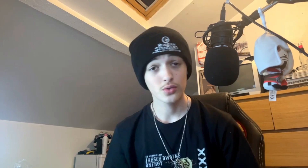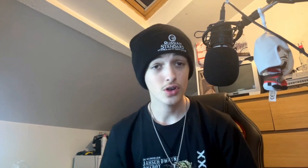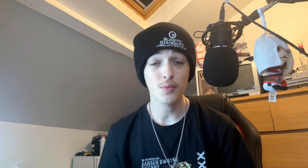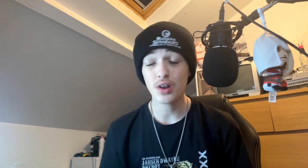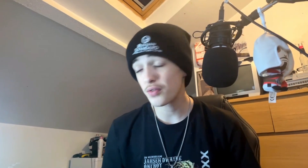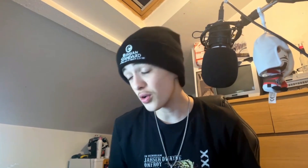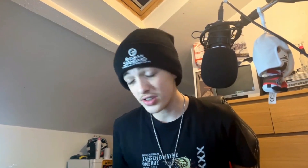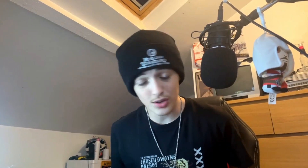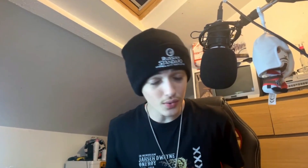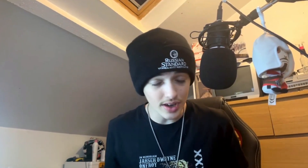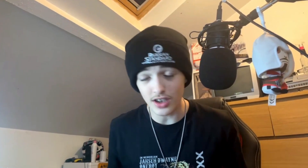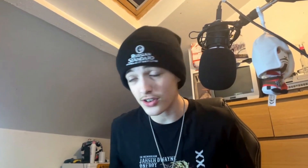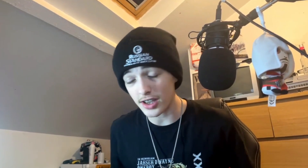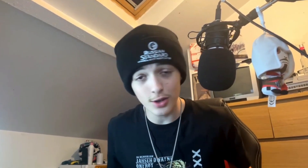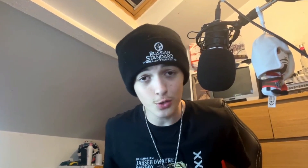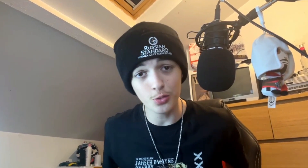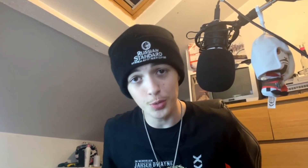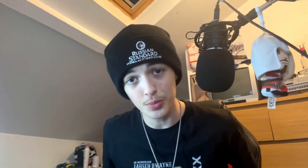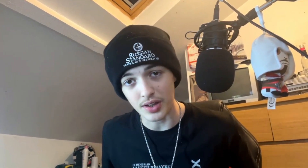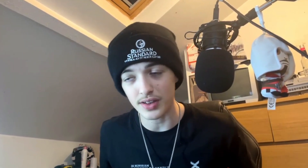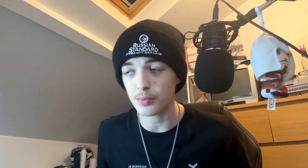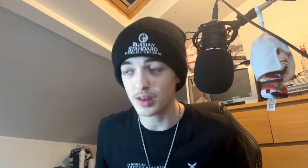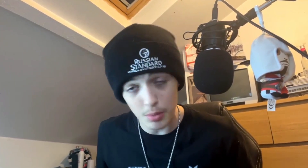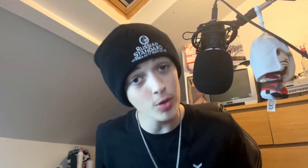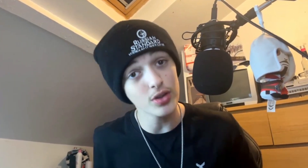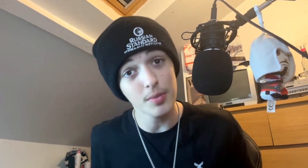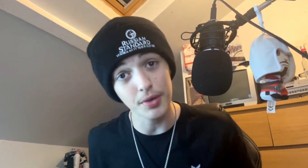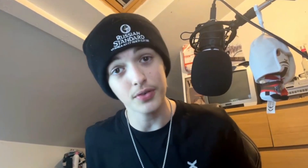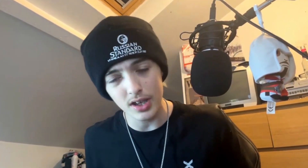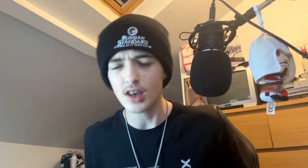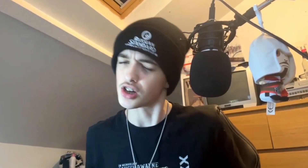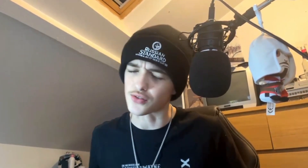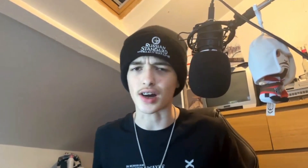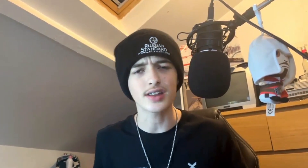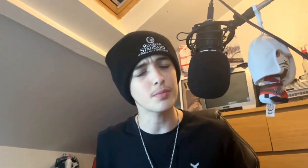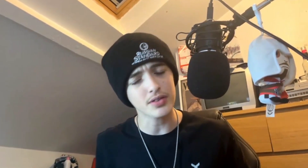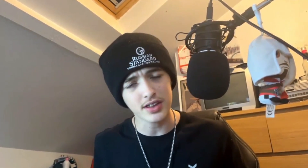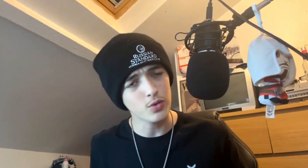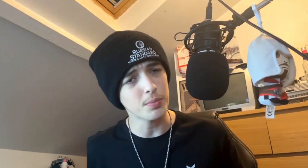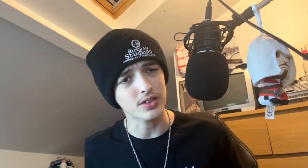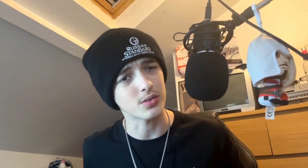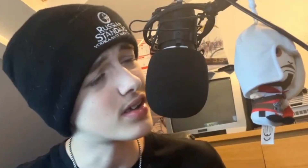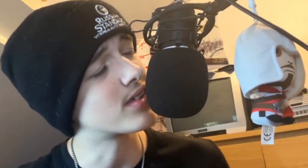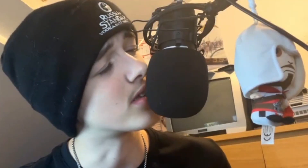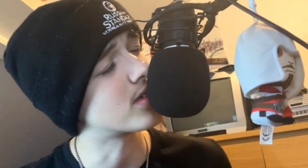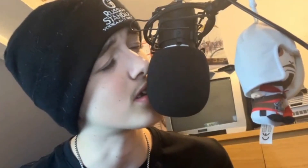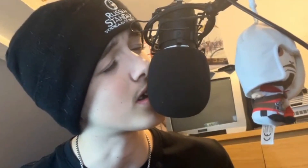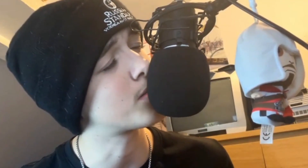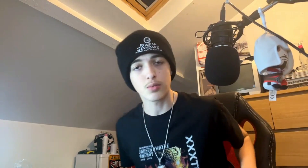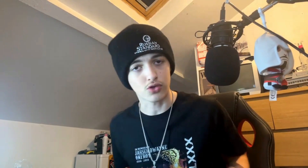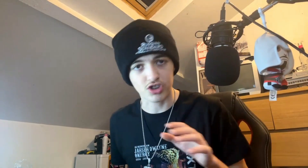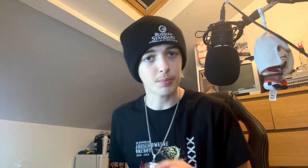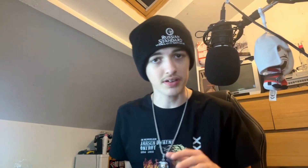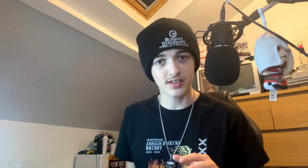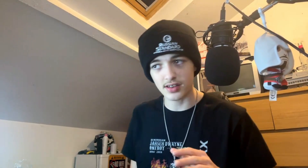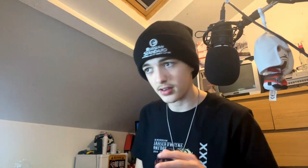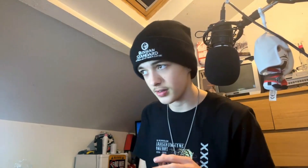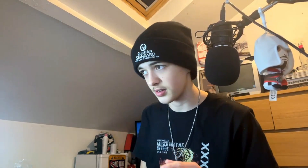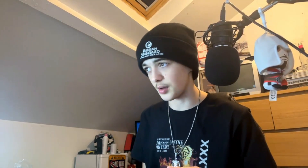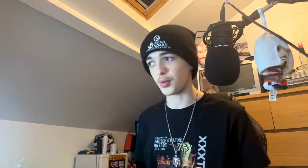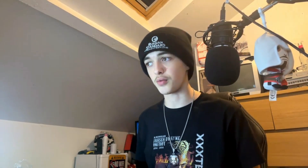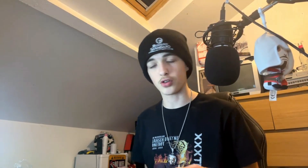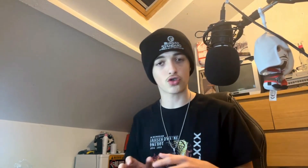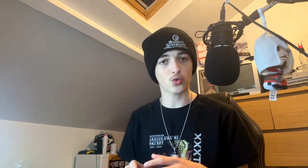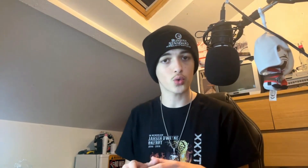beaux gosses comme l'évident le titre on va réagir à des youtube hoop ça faisait un petit moment qu n'avait pas fait mais je vais arrêter de prendre cette voix parce que c'est désagréable je tiens à préciser